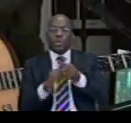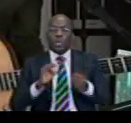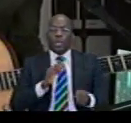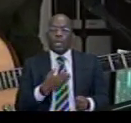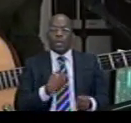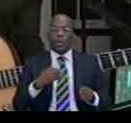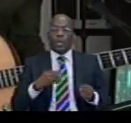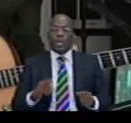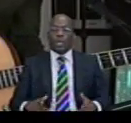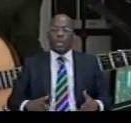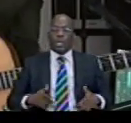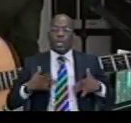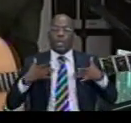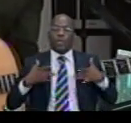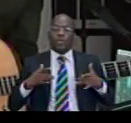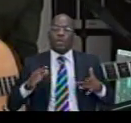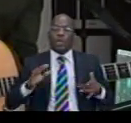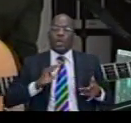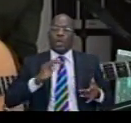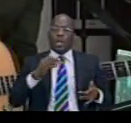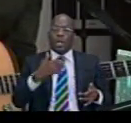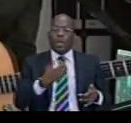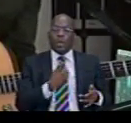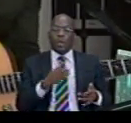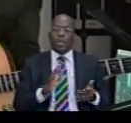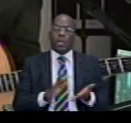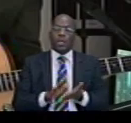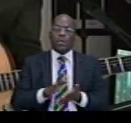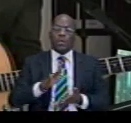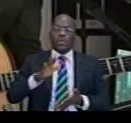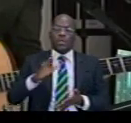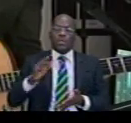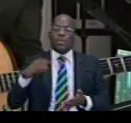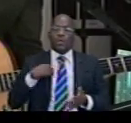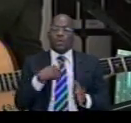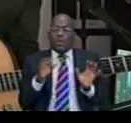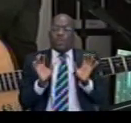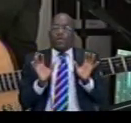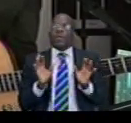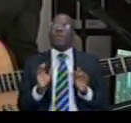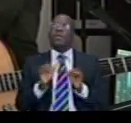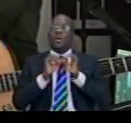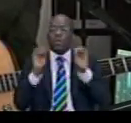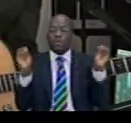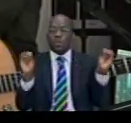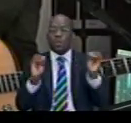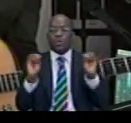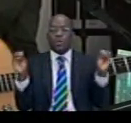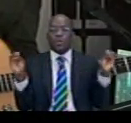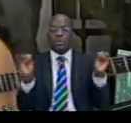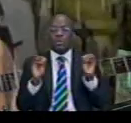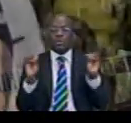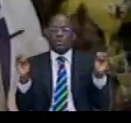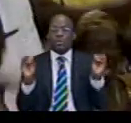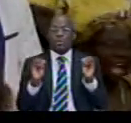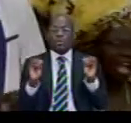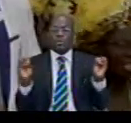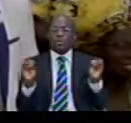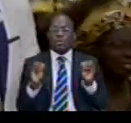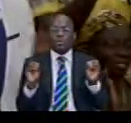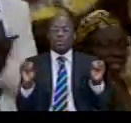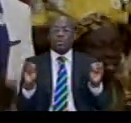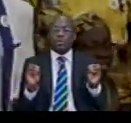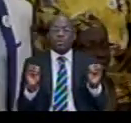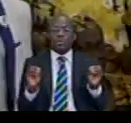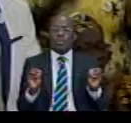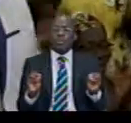notre vie, notre gloire, nous ne craignons rien. Il est notre victoire, il est